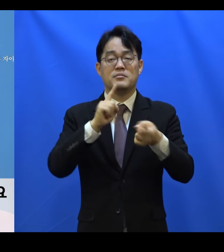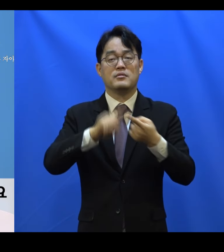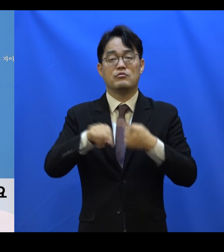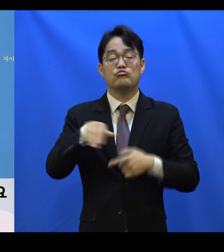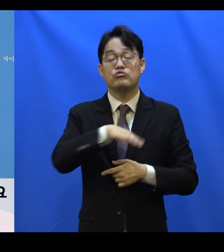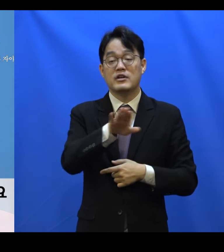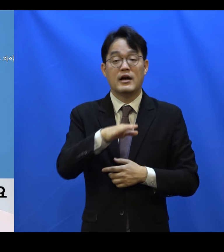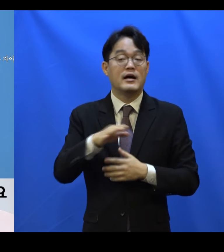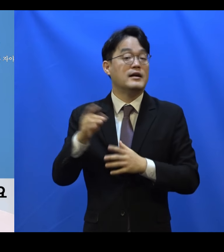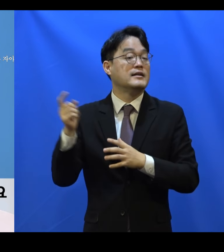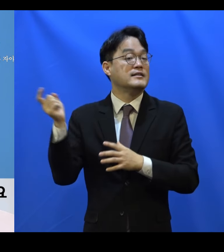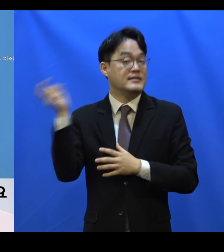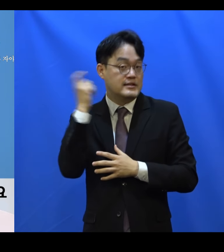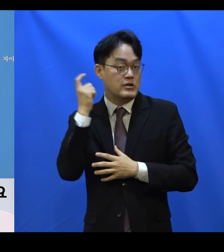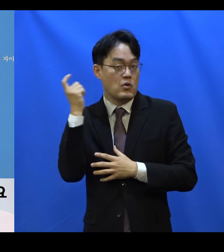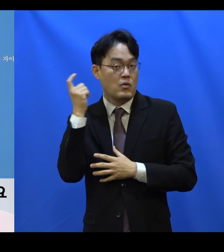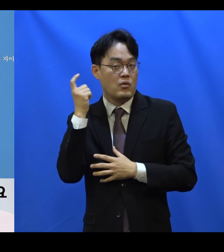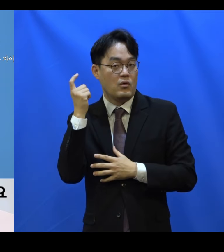바라.